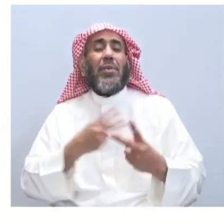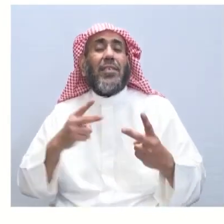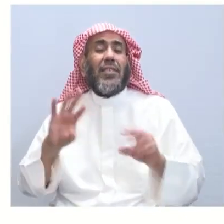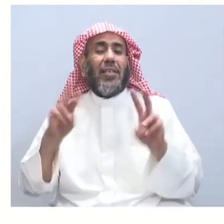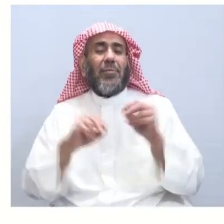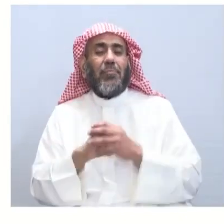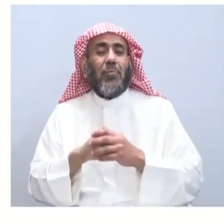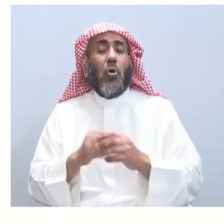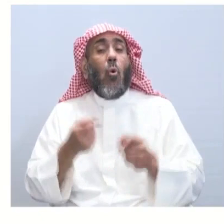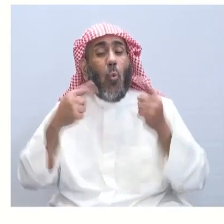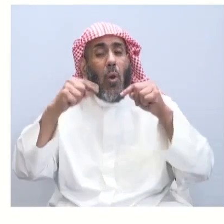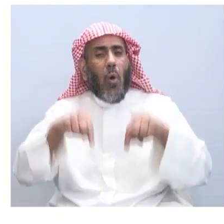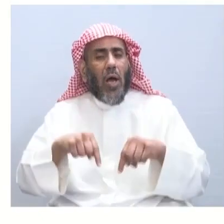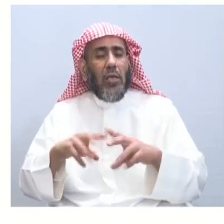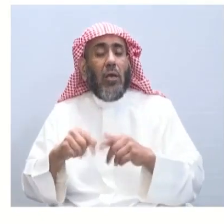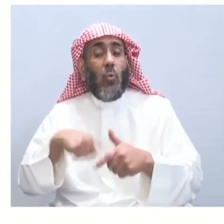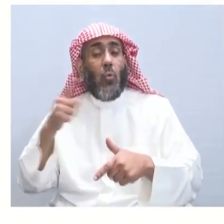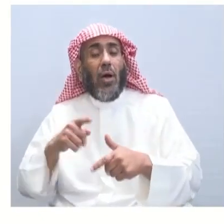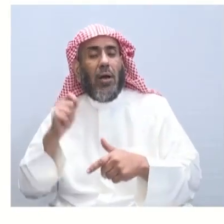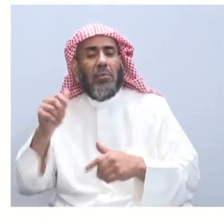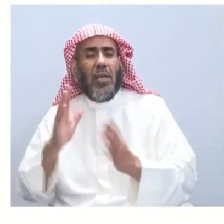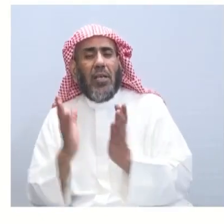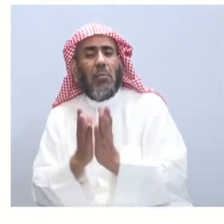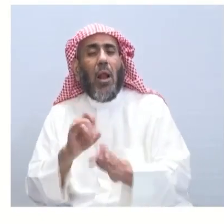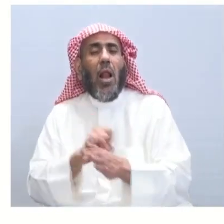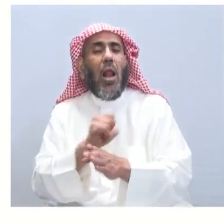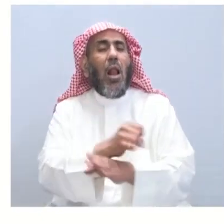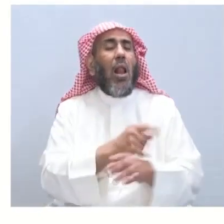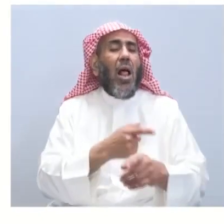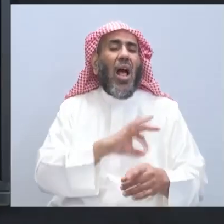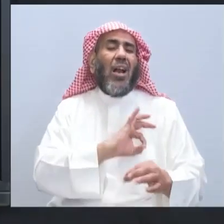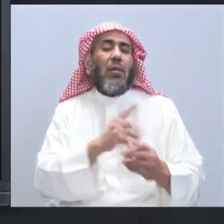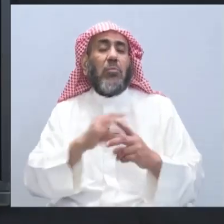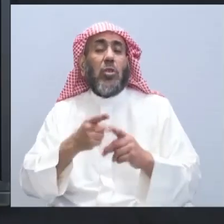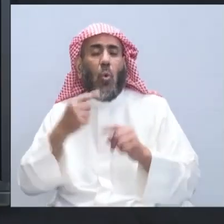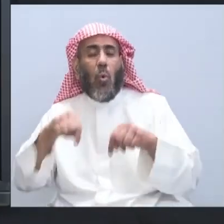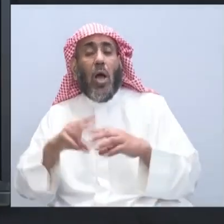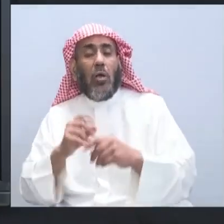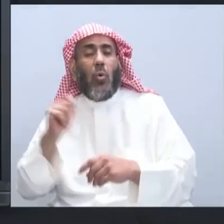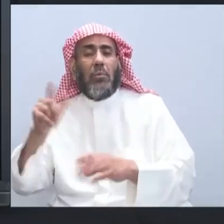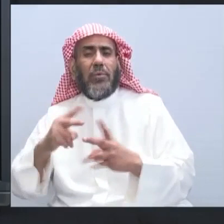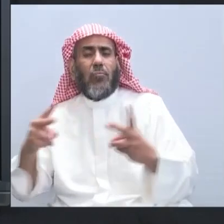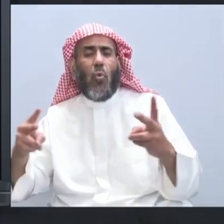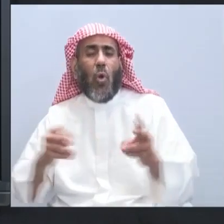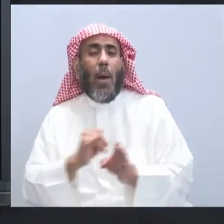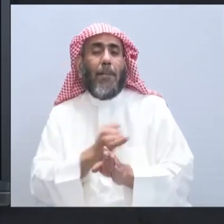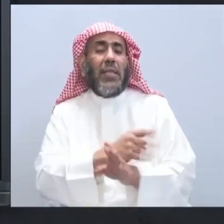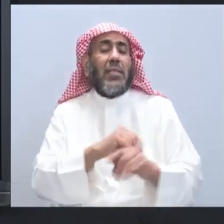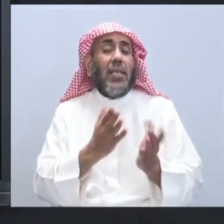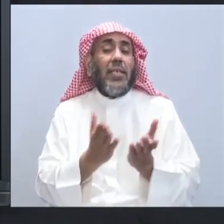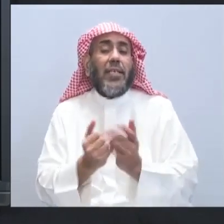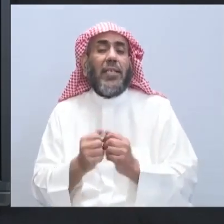الرومانسيه والواقعيه والرمزيه يعني بحسب مدارس مذاهب مذهب الرومانسي مذهب الكلاسيكي مذهب الواقعي مذهب الرمزي كل هذه مدارس وفيما ياتي